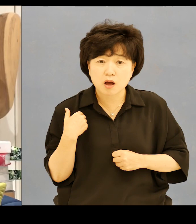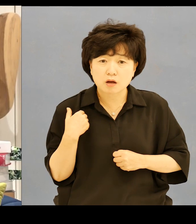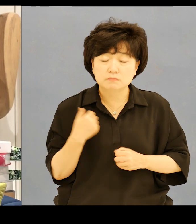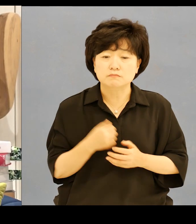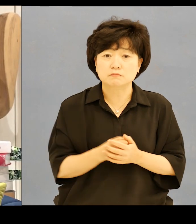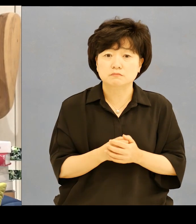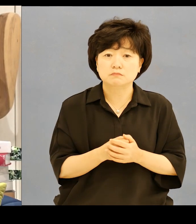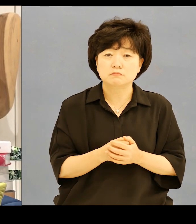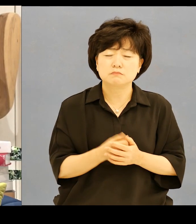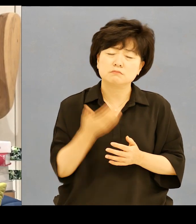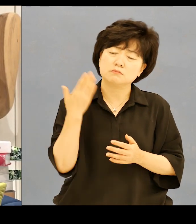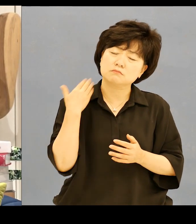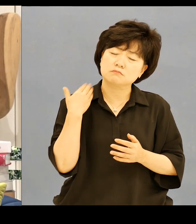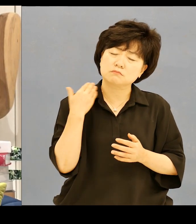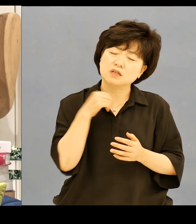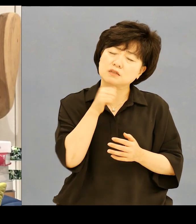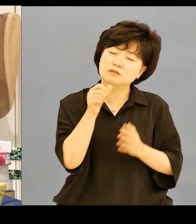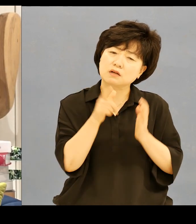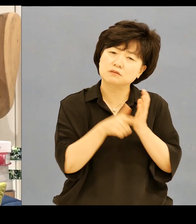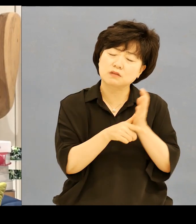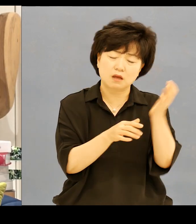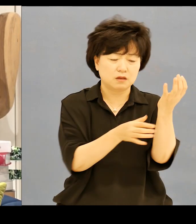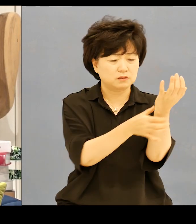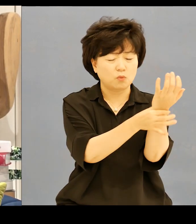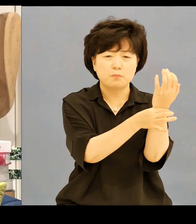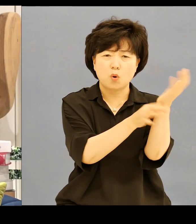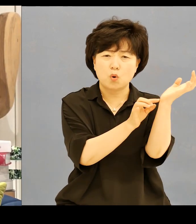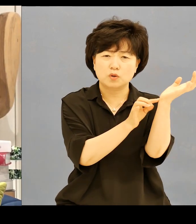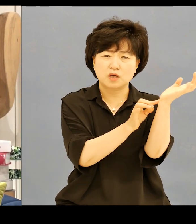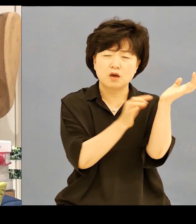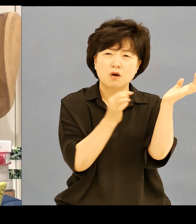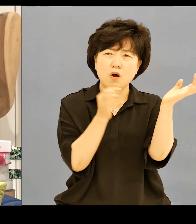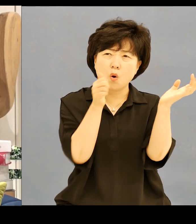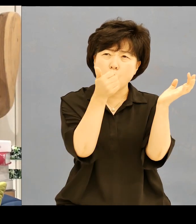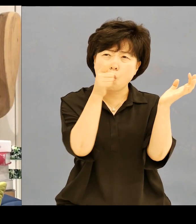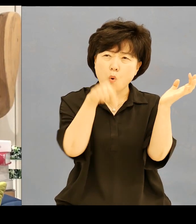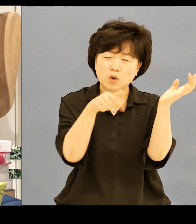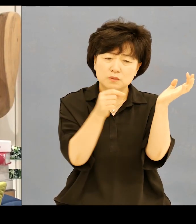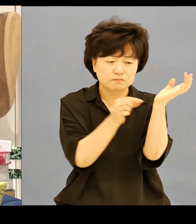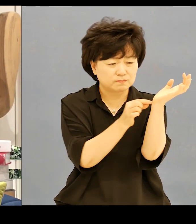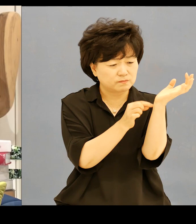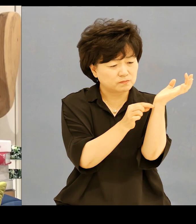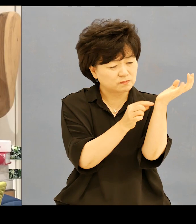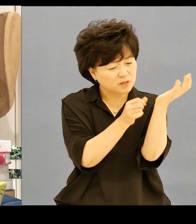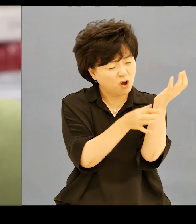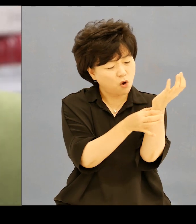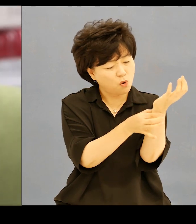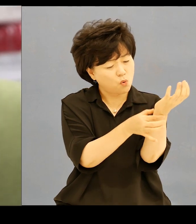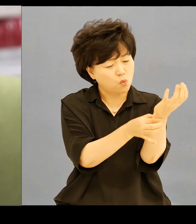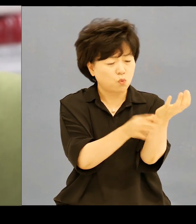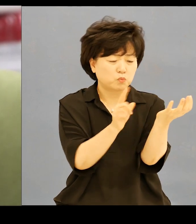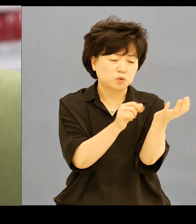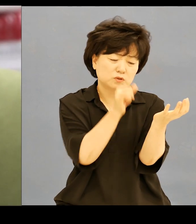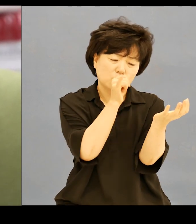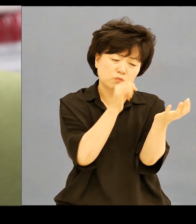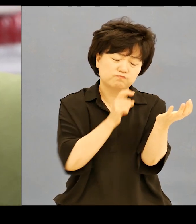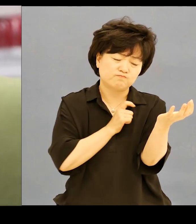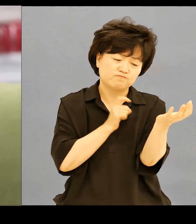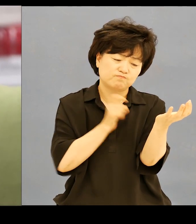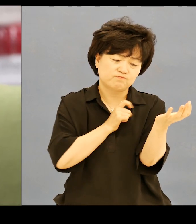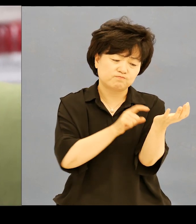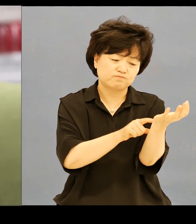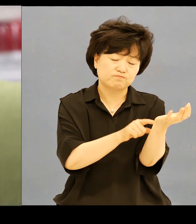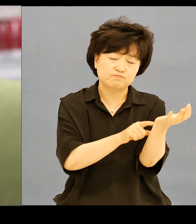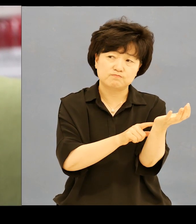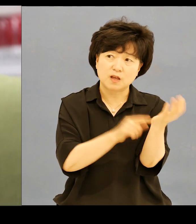그때 이제 손목에 네. 뭔가 혹 같은 게 잡히기 시작을 하더라고요. 네. 그래가지고 엄마께서